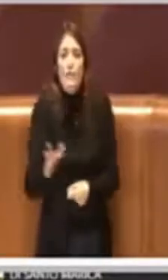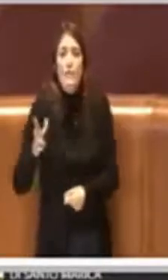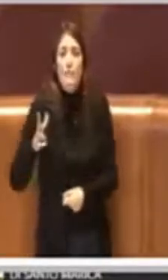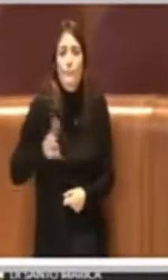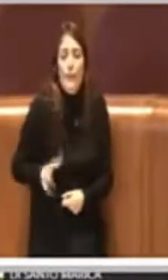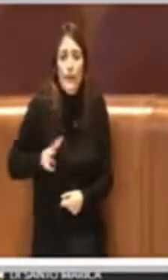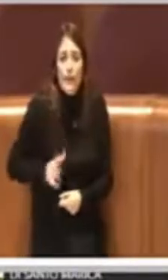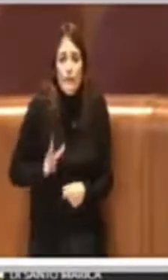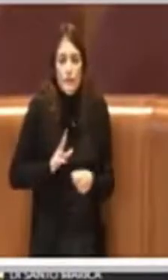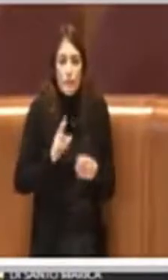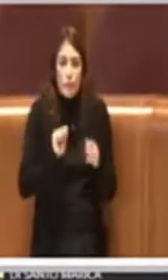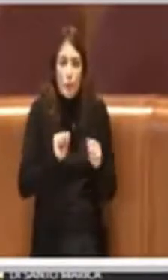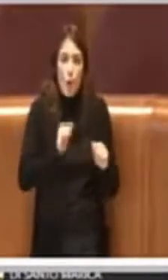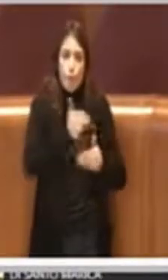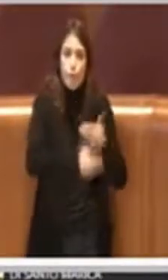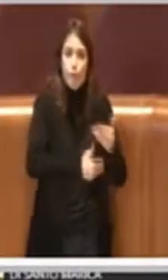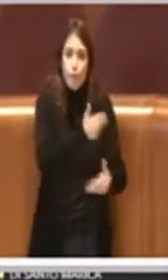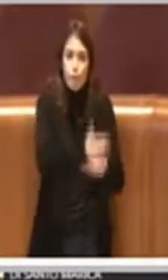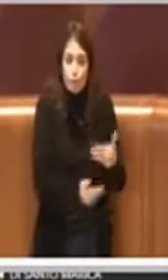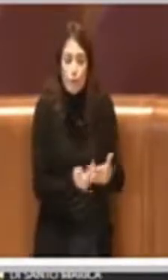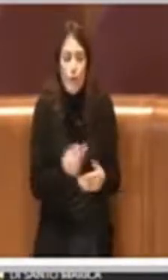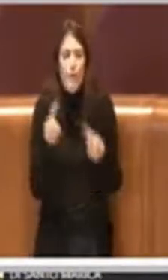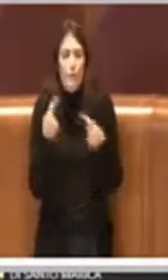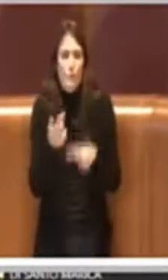Ecco, questo è quello che voglio chiedere